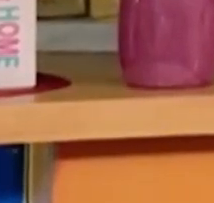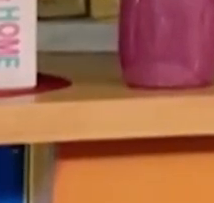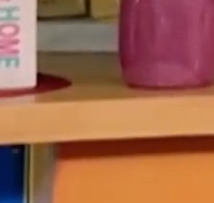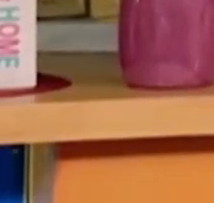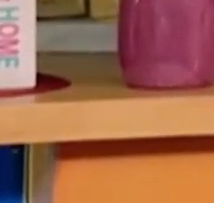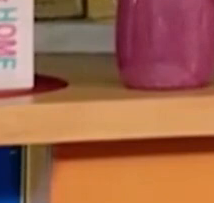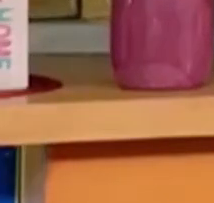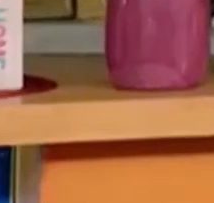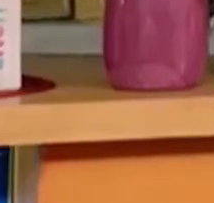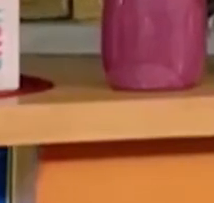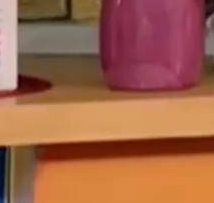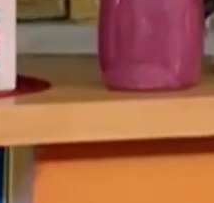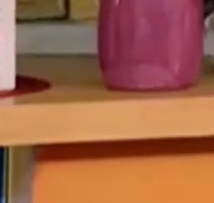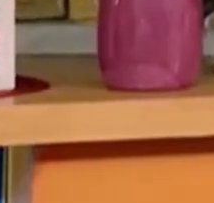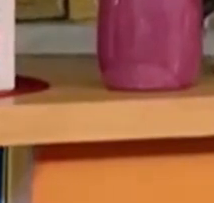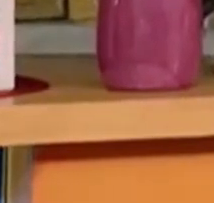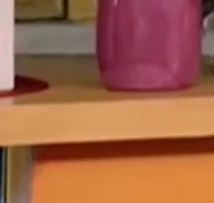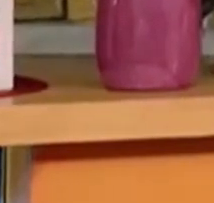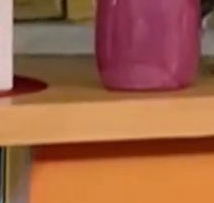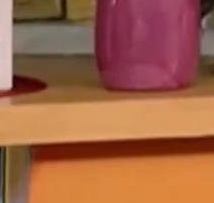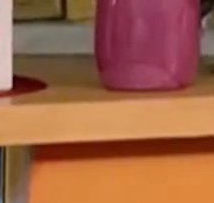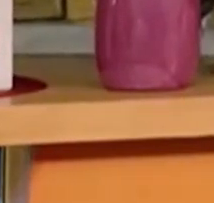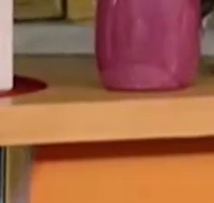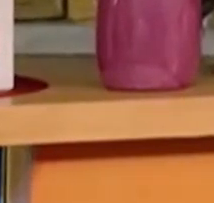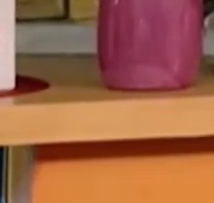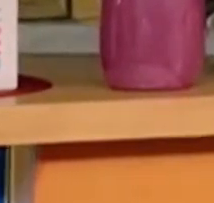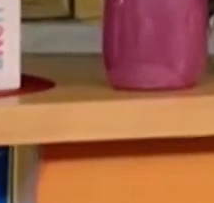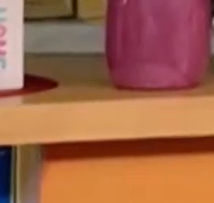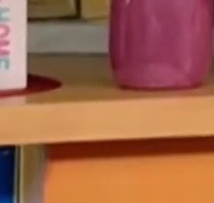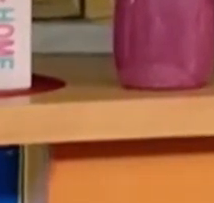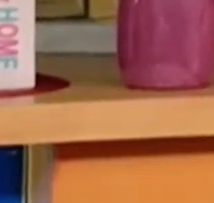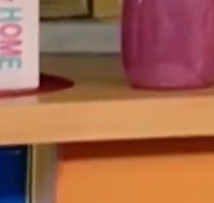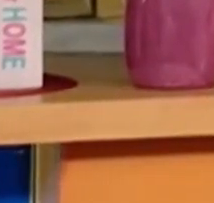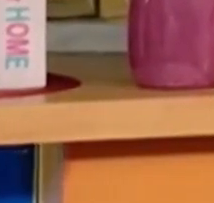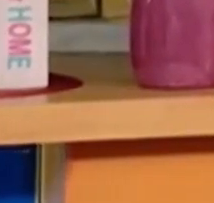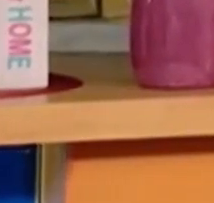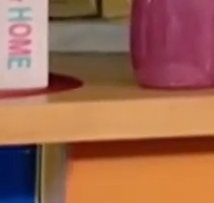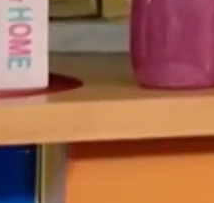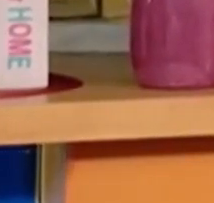I-click lang ang subscribe button. At sa mga kapuso abroad, maaari